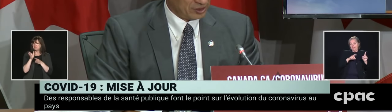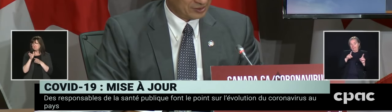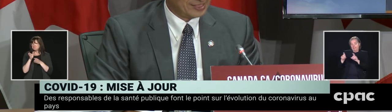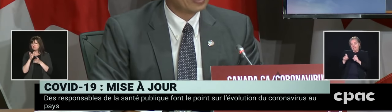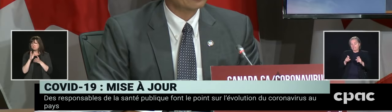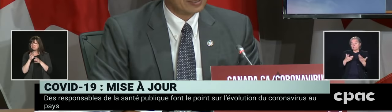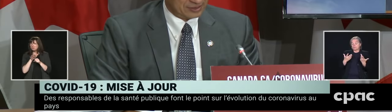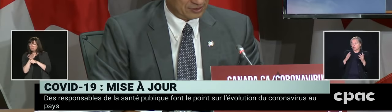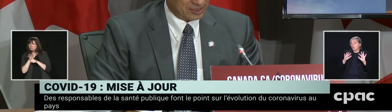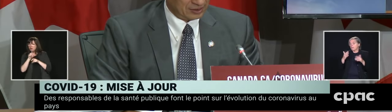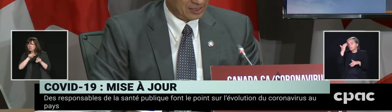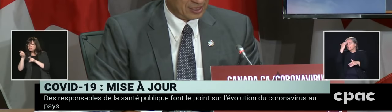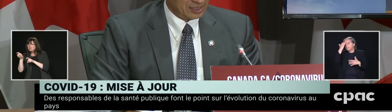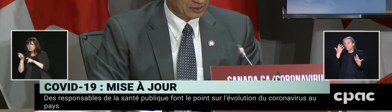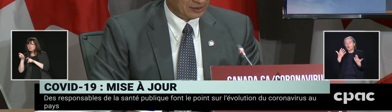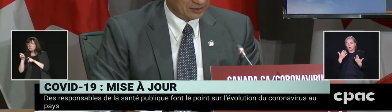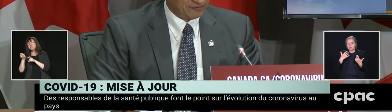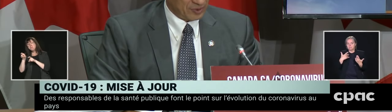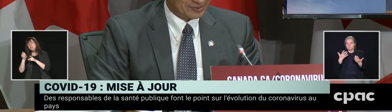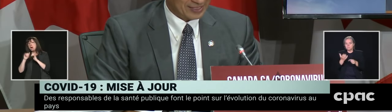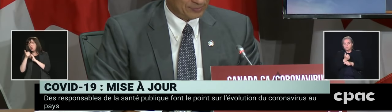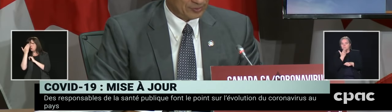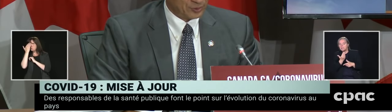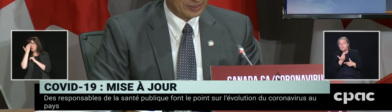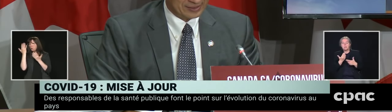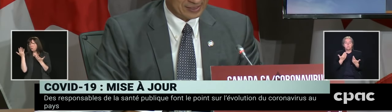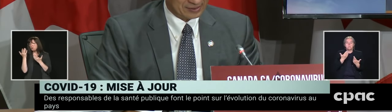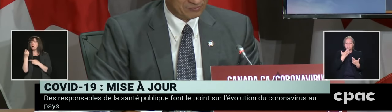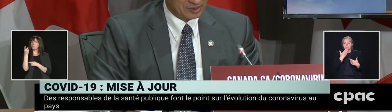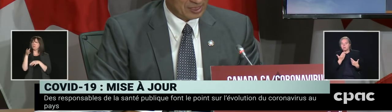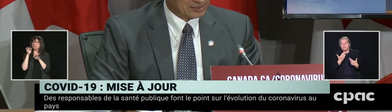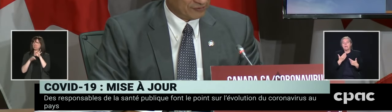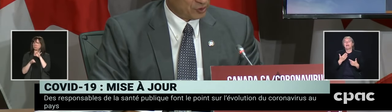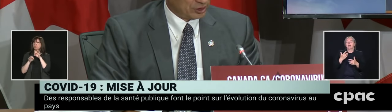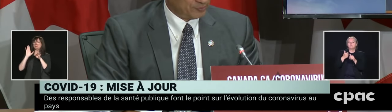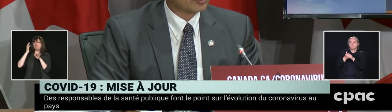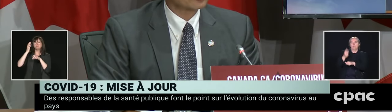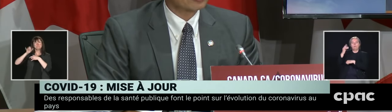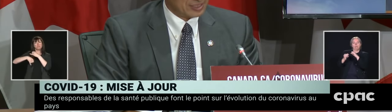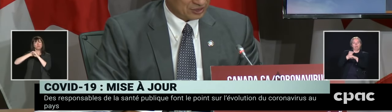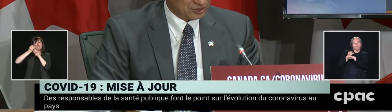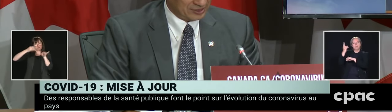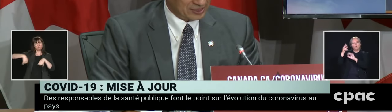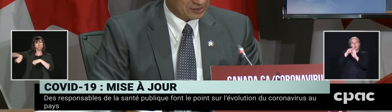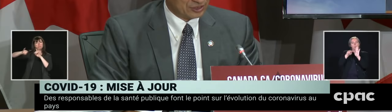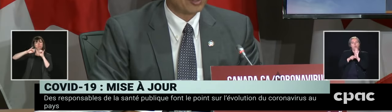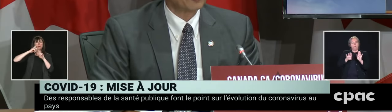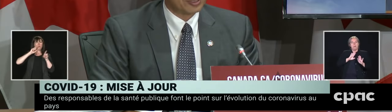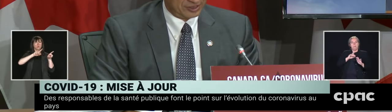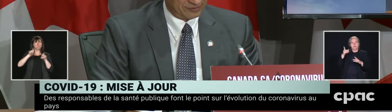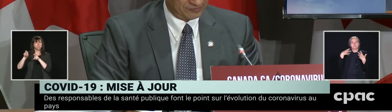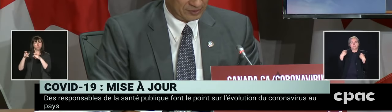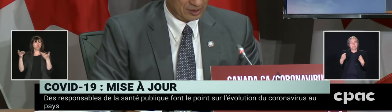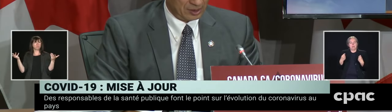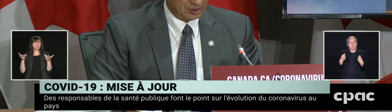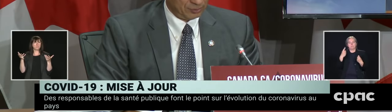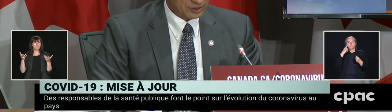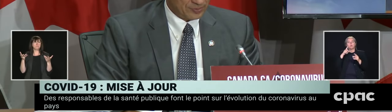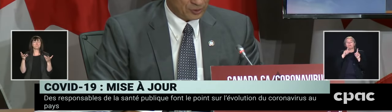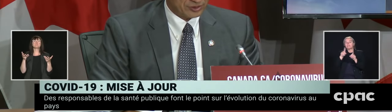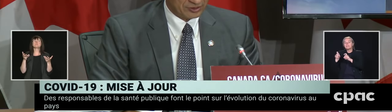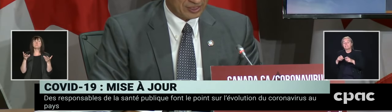de référence intranational relativement simple pour les tests, à savoir le pourcentage de tests qui sont positifs.